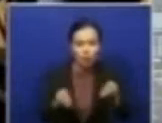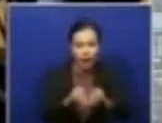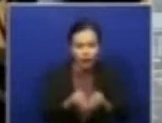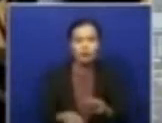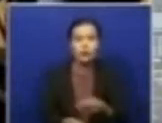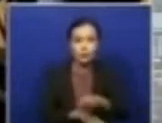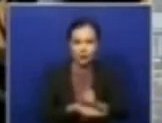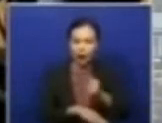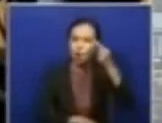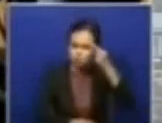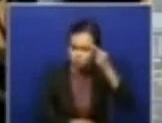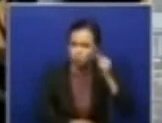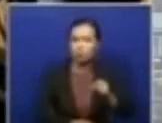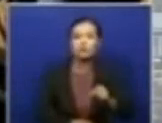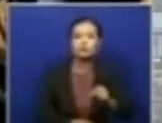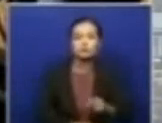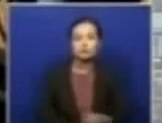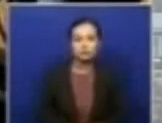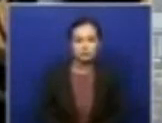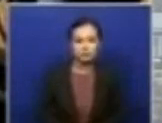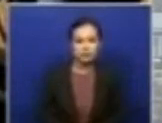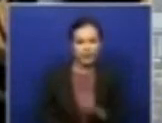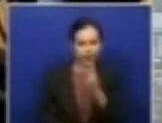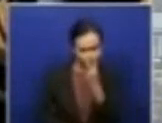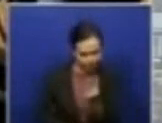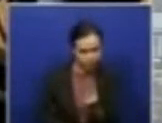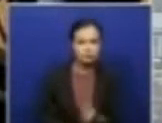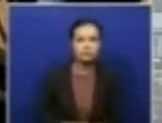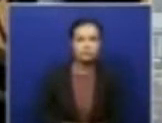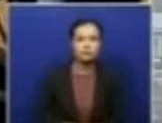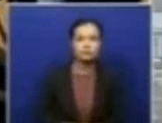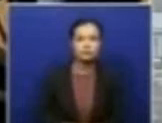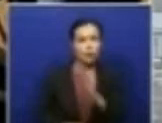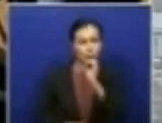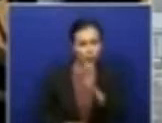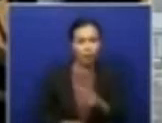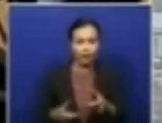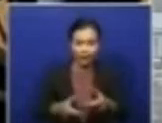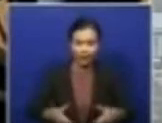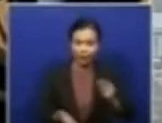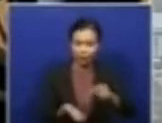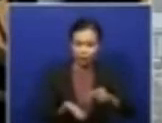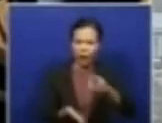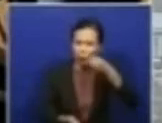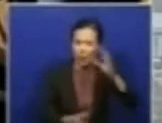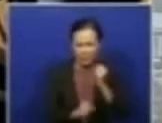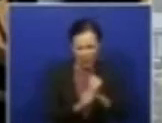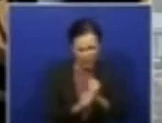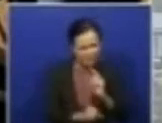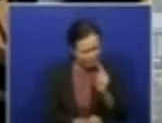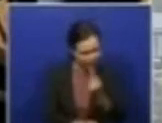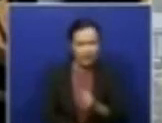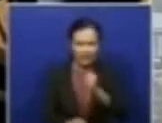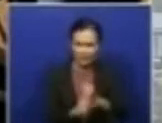านรู้ท่านบุตรีเกษตรครับท่านเห็นอันนี้แหละคือบอกว่ารายงานฉบับนี้ต้องเอากลับไปทำมาให